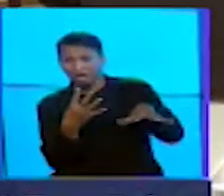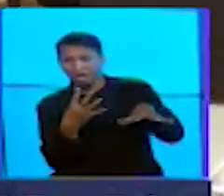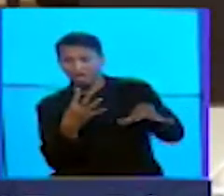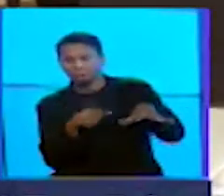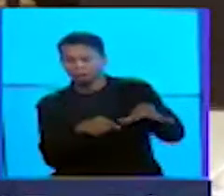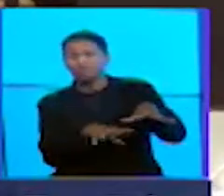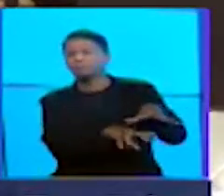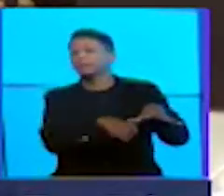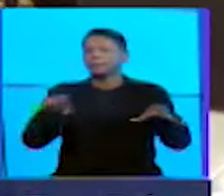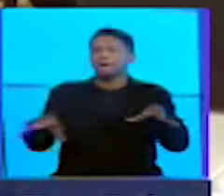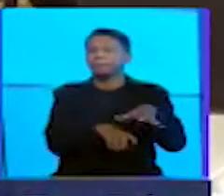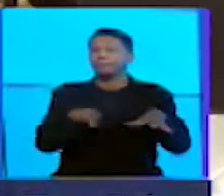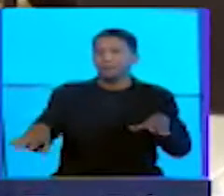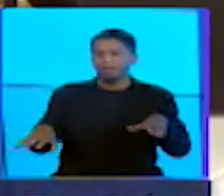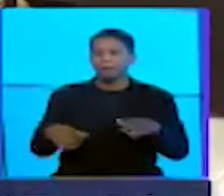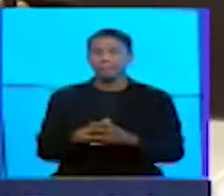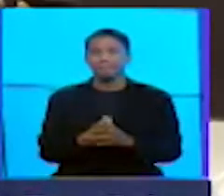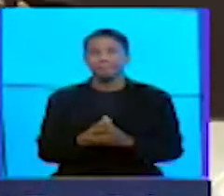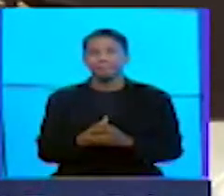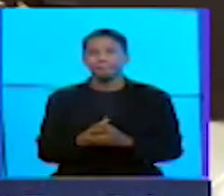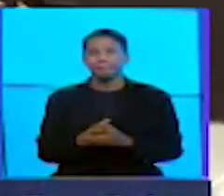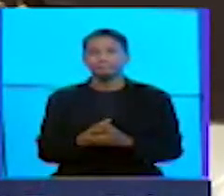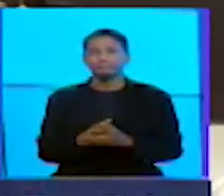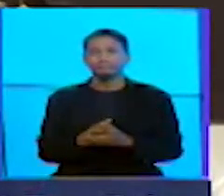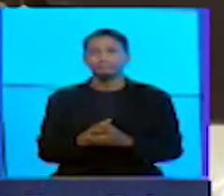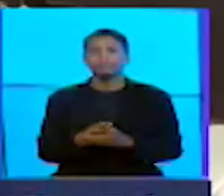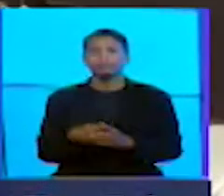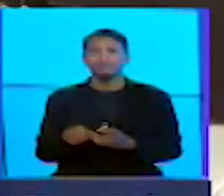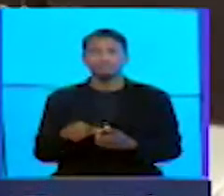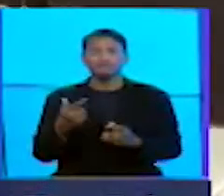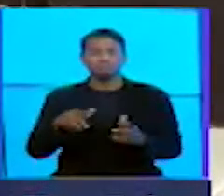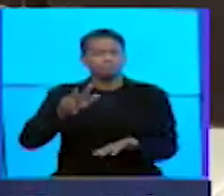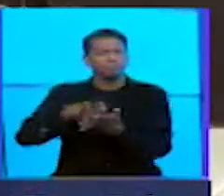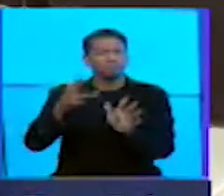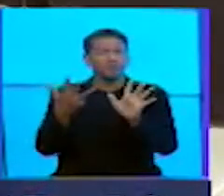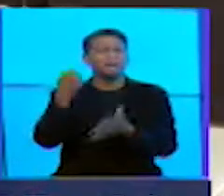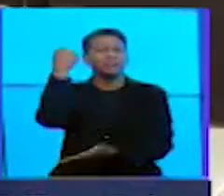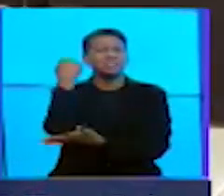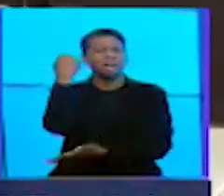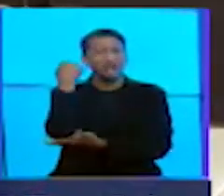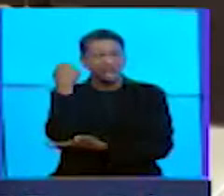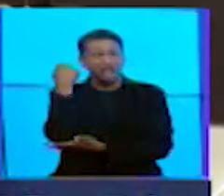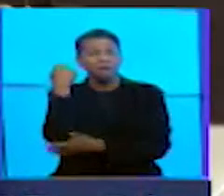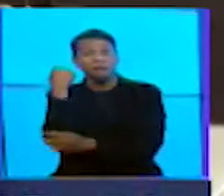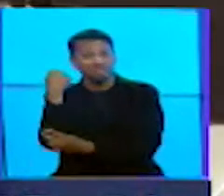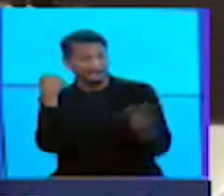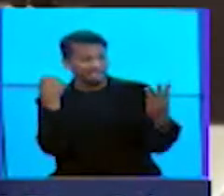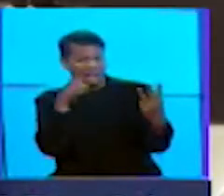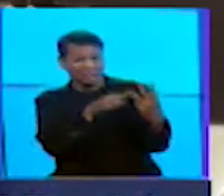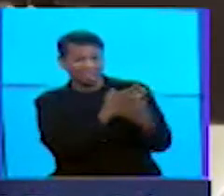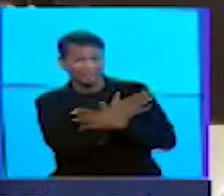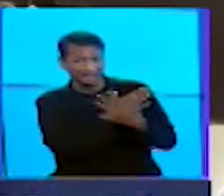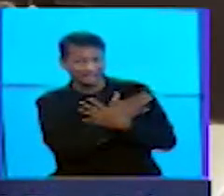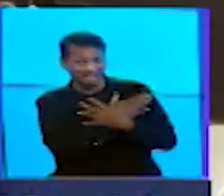tersangka. Kemudian 3 berada di Kabupaten Pinrang. Di sini juga ada